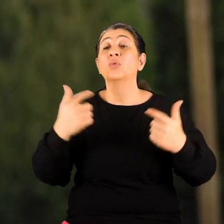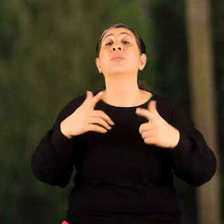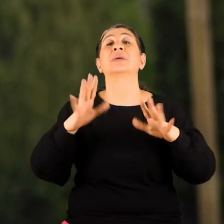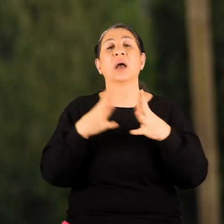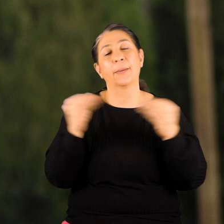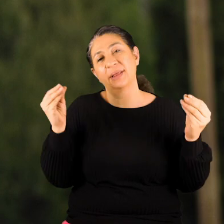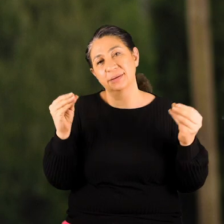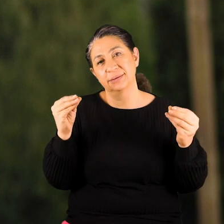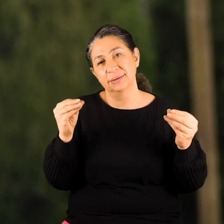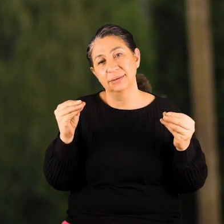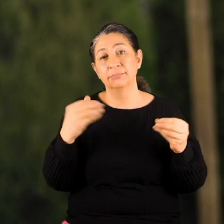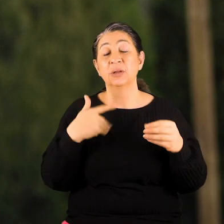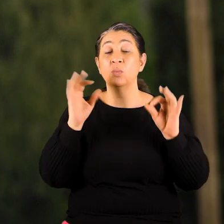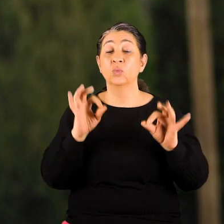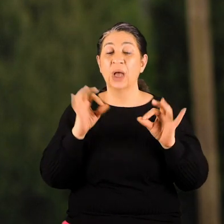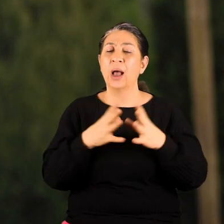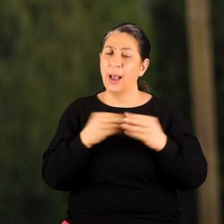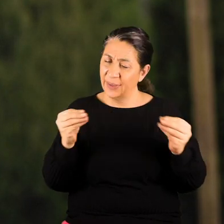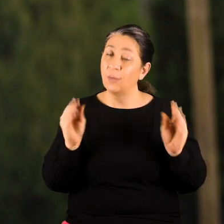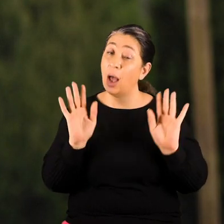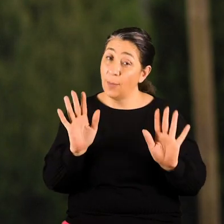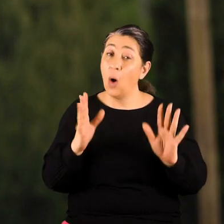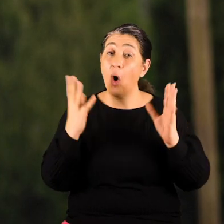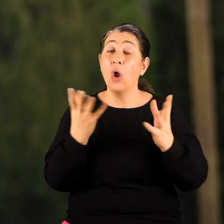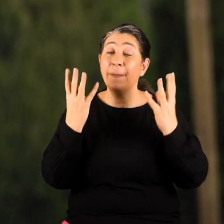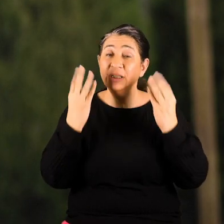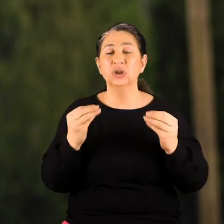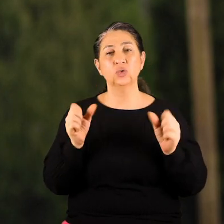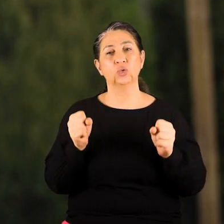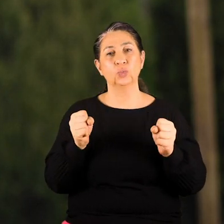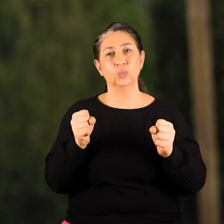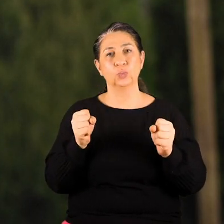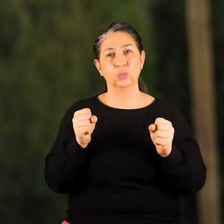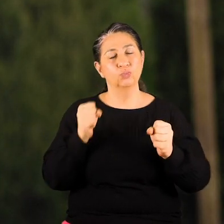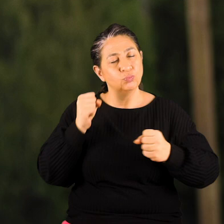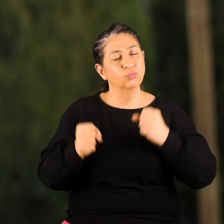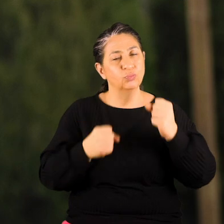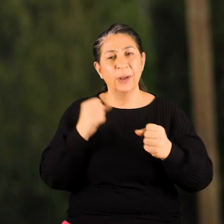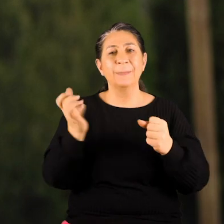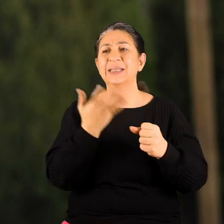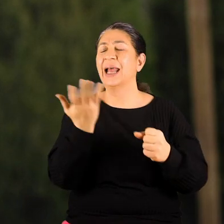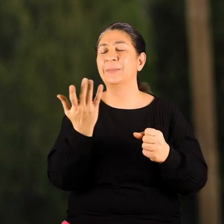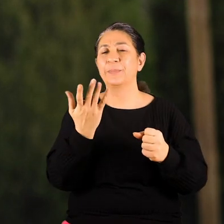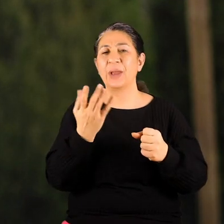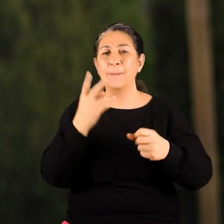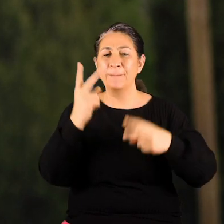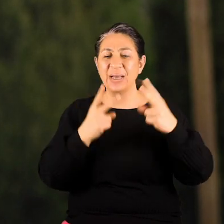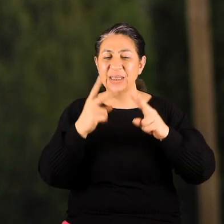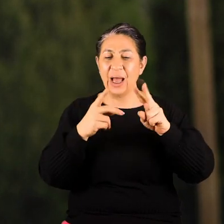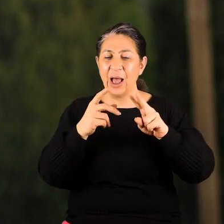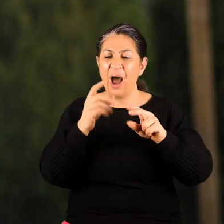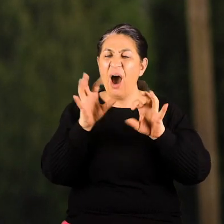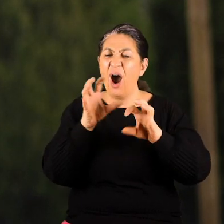kaybedersin. Aynen. Ben de mutlaka kaybettim. Ama olabildiğince tuttum. Yan etki mesela bir takım